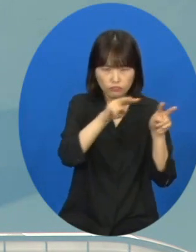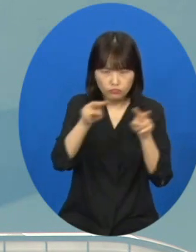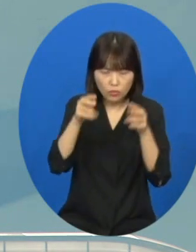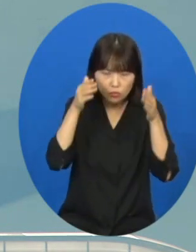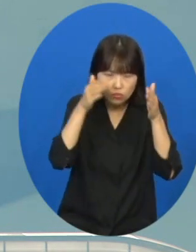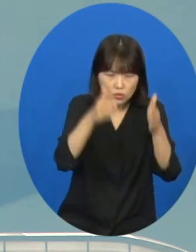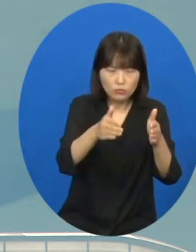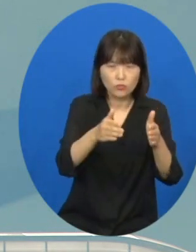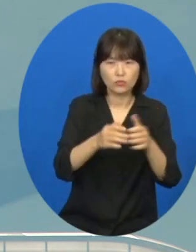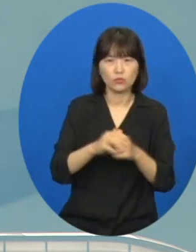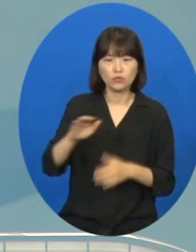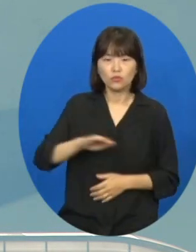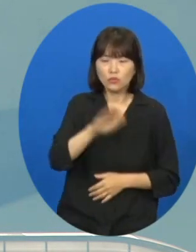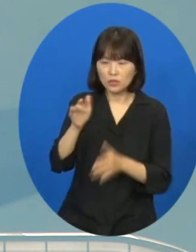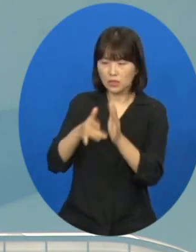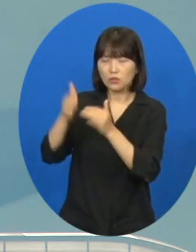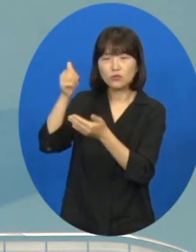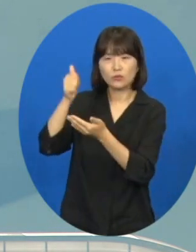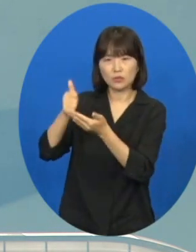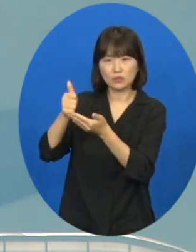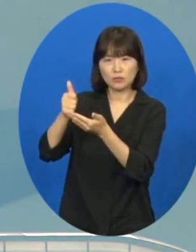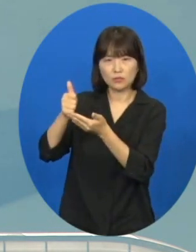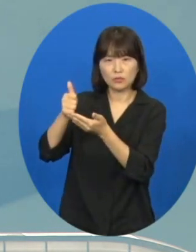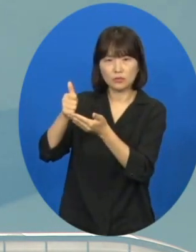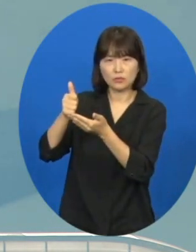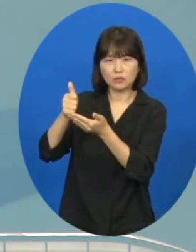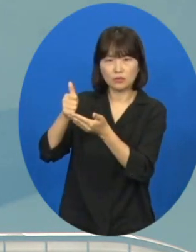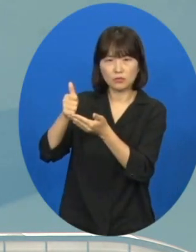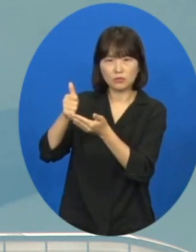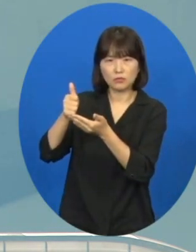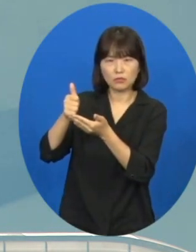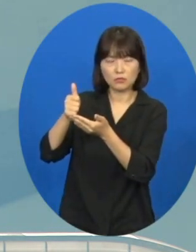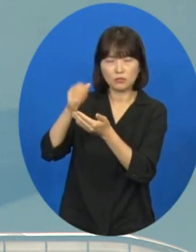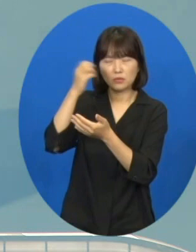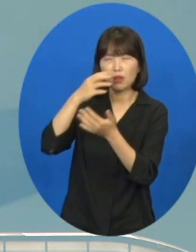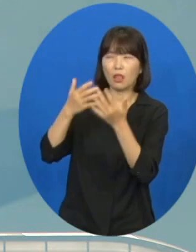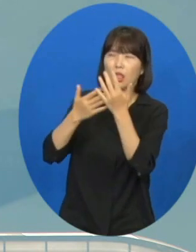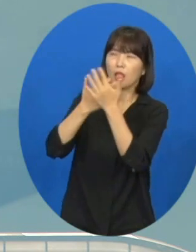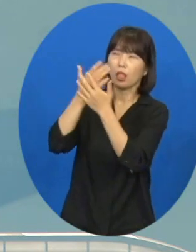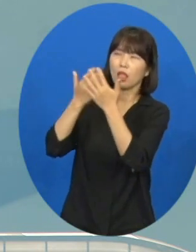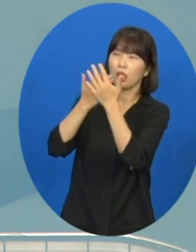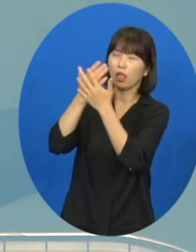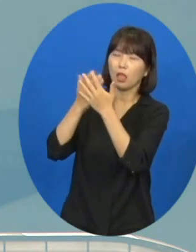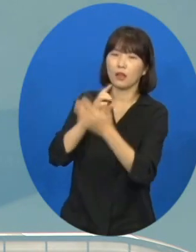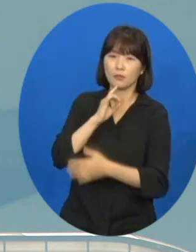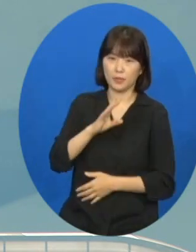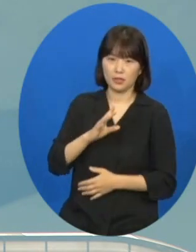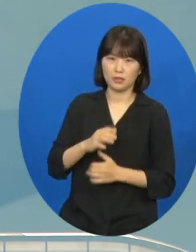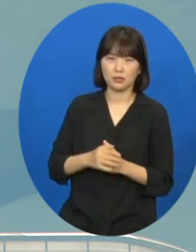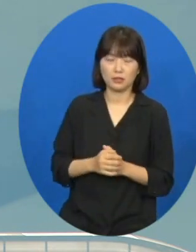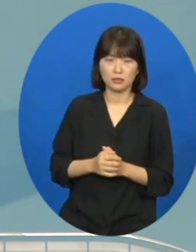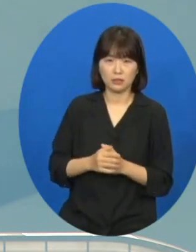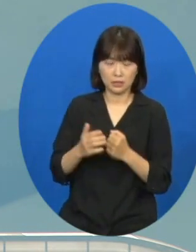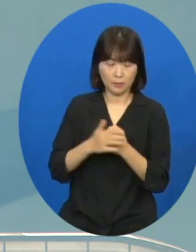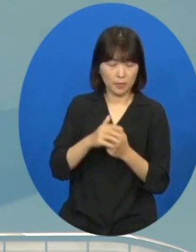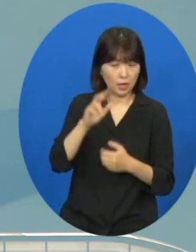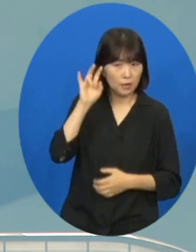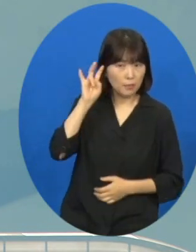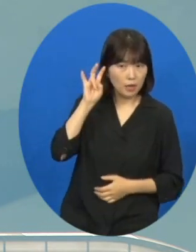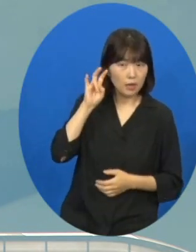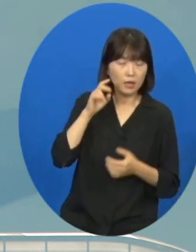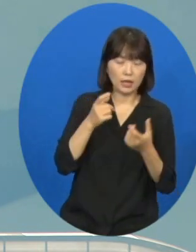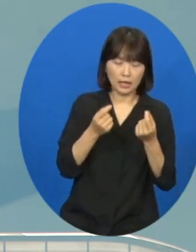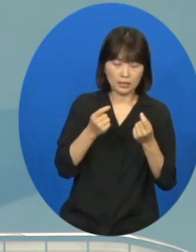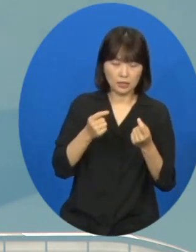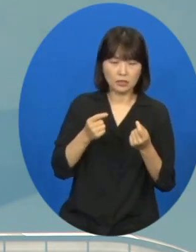우리에게 있어서 예수님은 어쩌면은 너무 막연한 대상인 거예요. 그러니까 마리아와 같은 이런